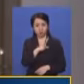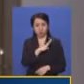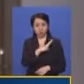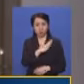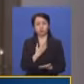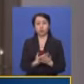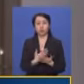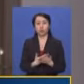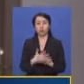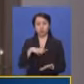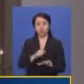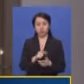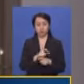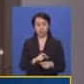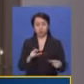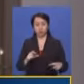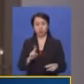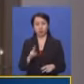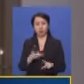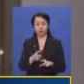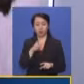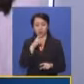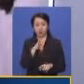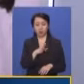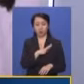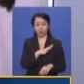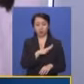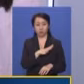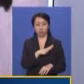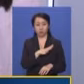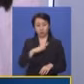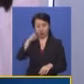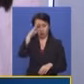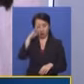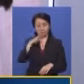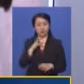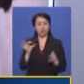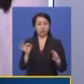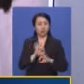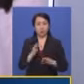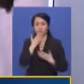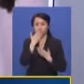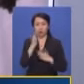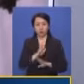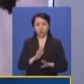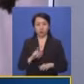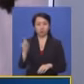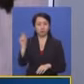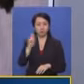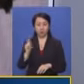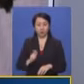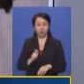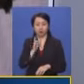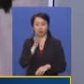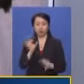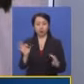люди, как это время шло, трудно было время. Отец никогда не любил и не рассказывал эти военные операции. И